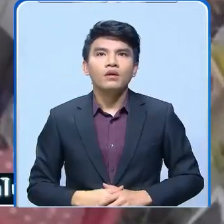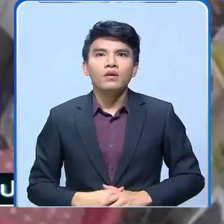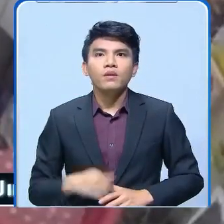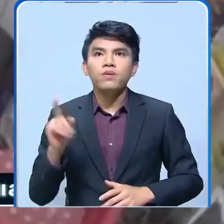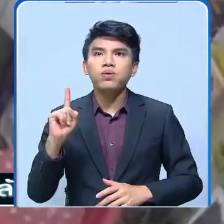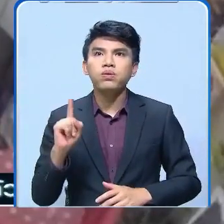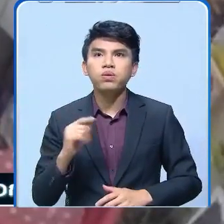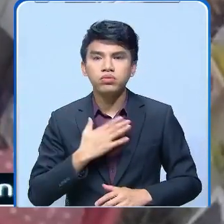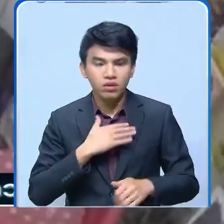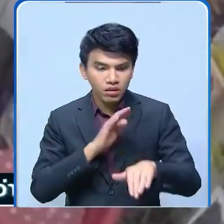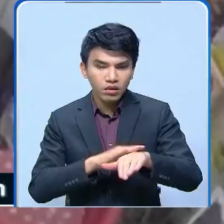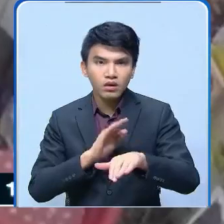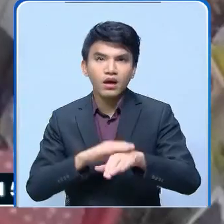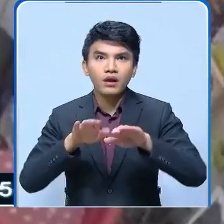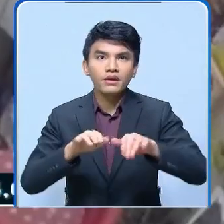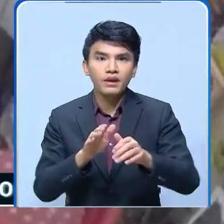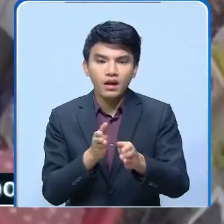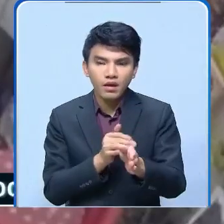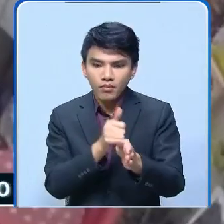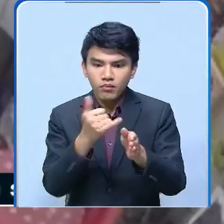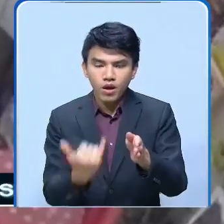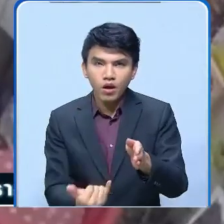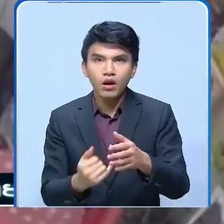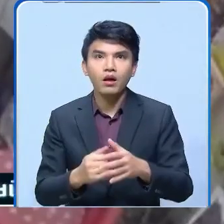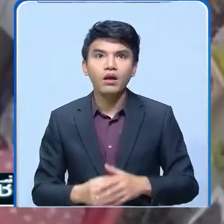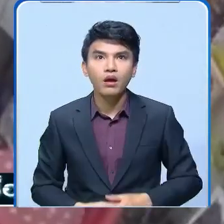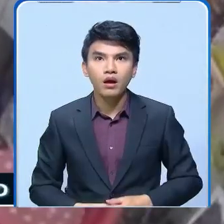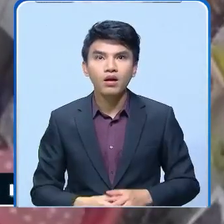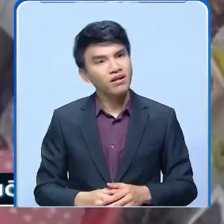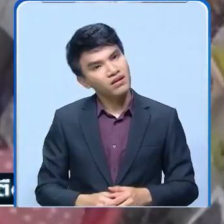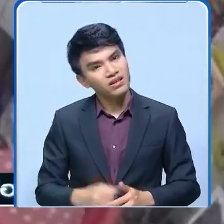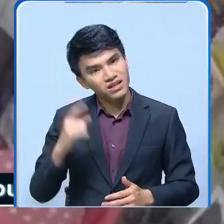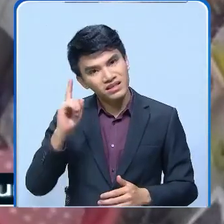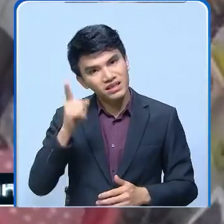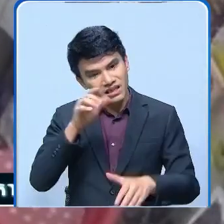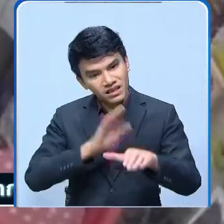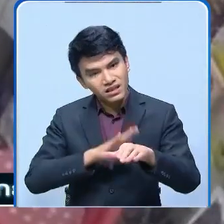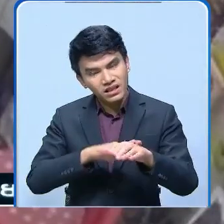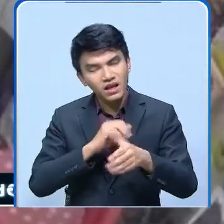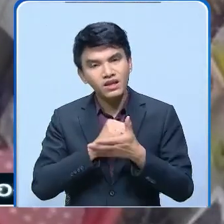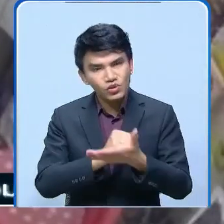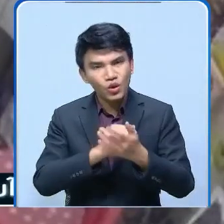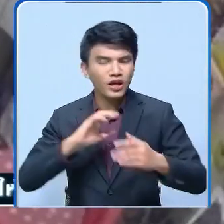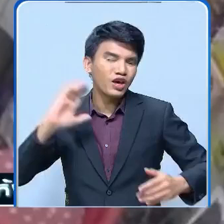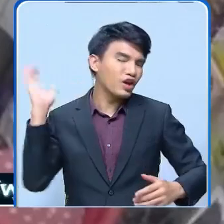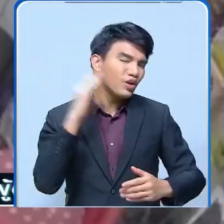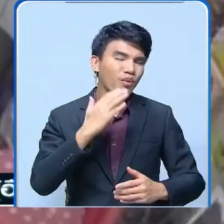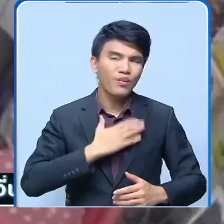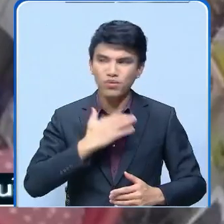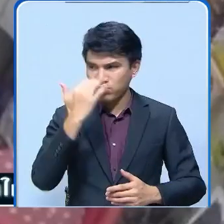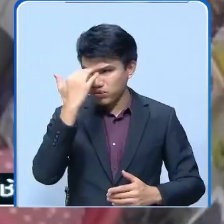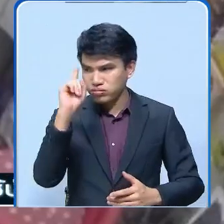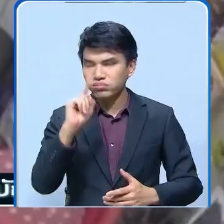หนูแค่ไปเตือนเองว่าเดี๋ยวเด็กจะตกรถคือเป็นเรื่องดีๆด้วยซ้ำที่ไปเตือน ค่ะ มาตบหนูทำไม ดูเหตุ